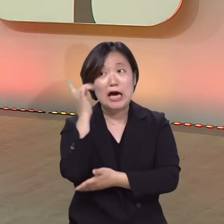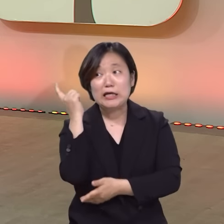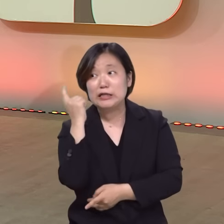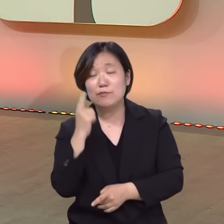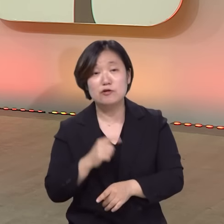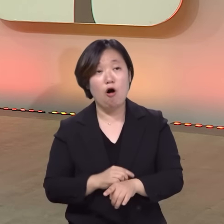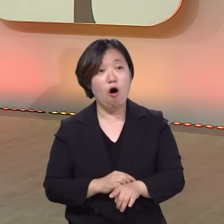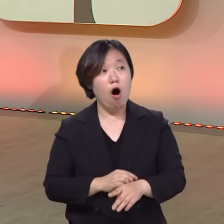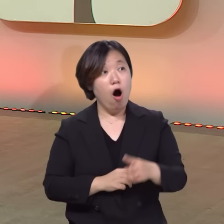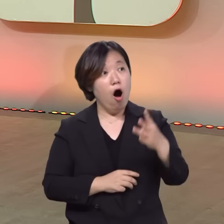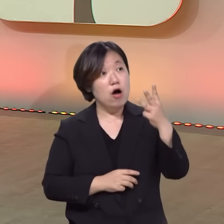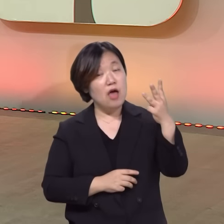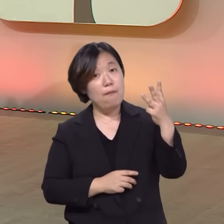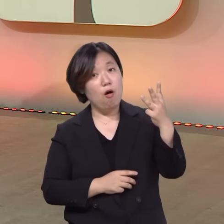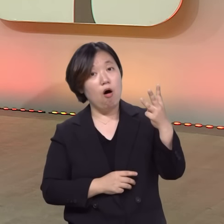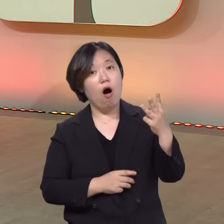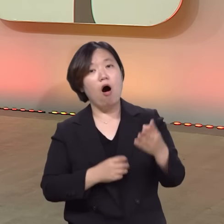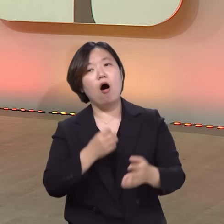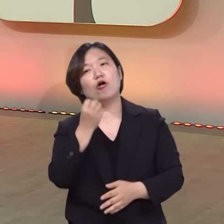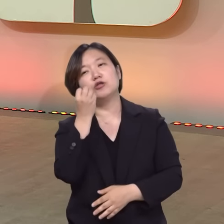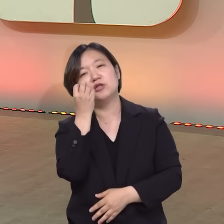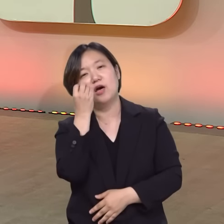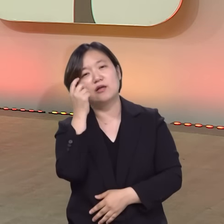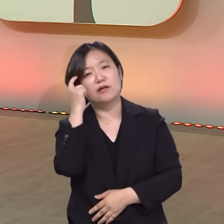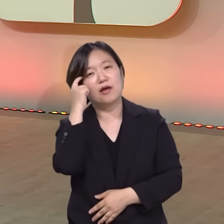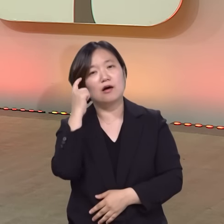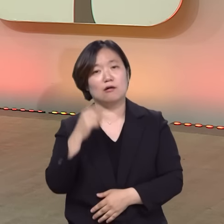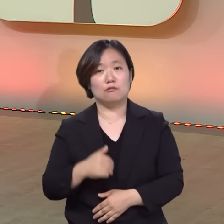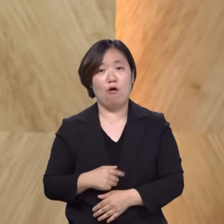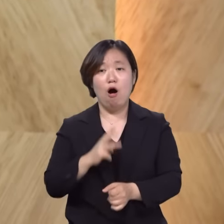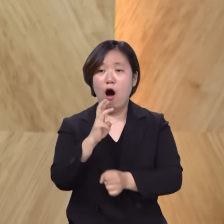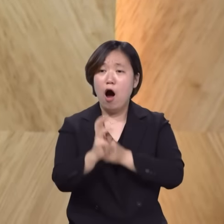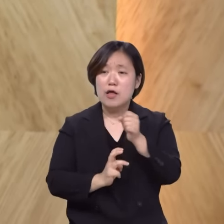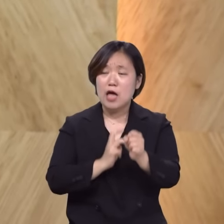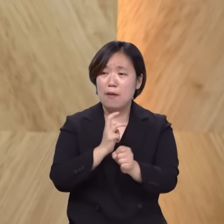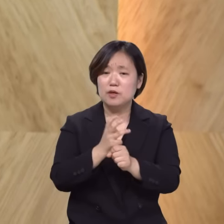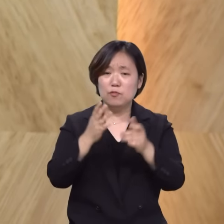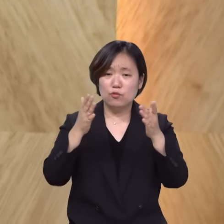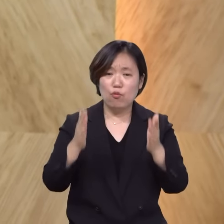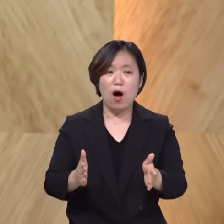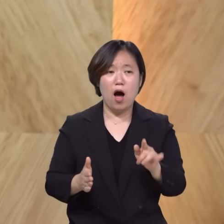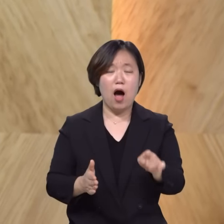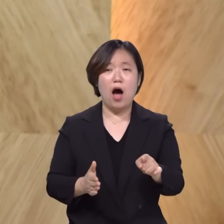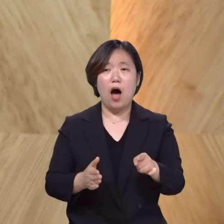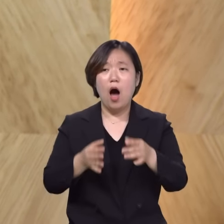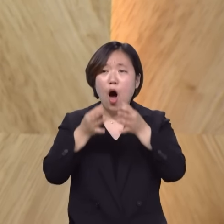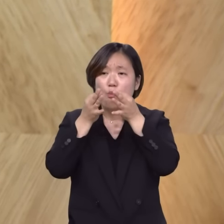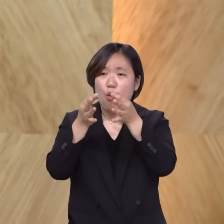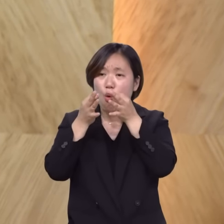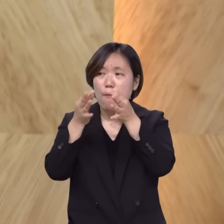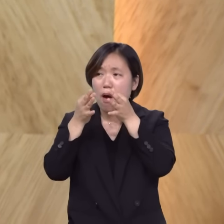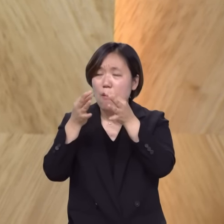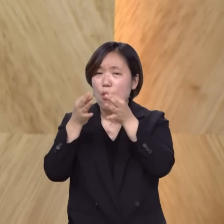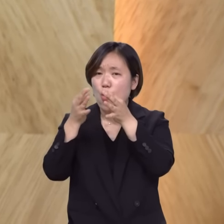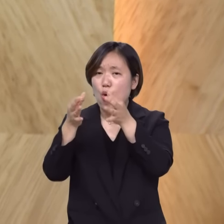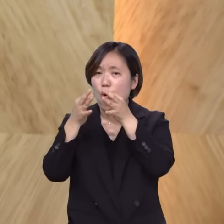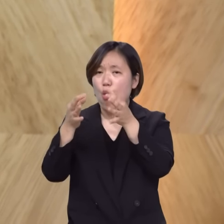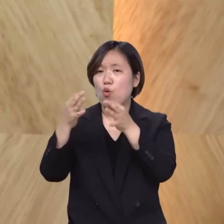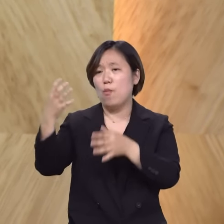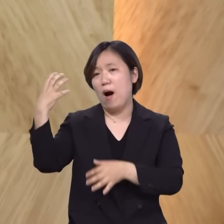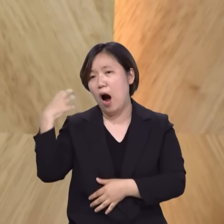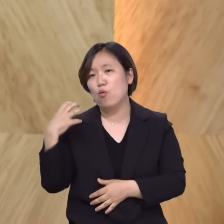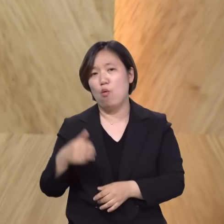뭐 30년 동안 널리 부처님 가르침을 전하면서 대통령 훈 장상지 받으시고 그리고 오로지